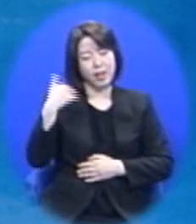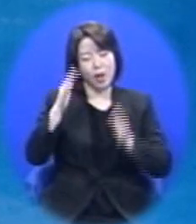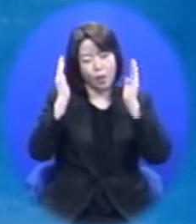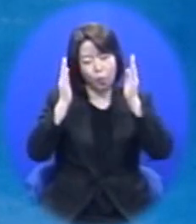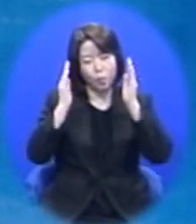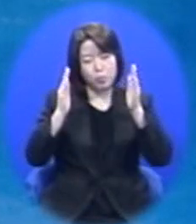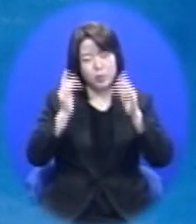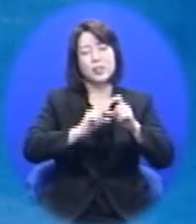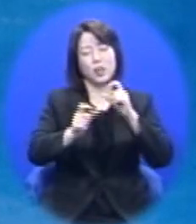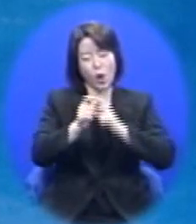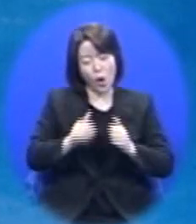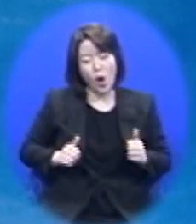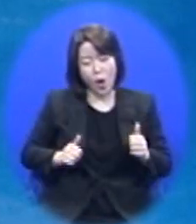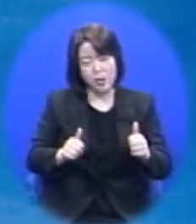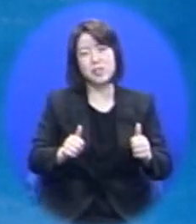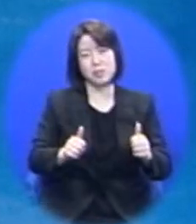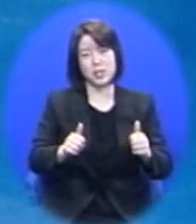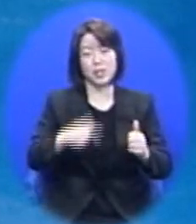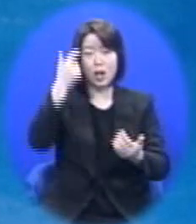그거래요.